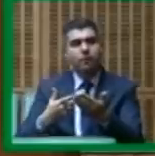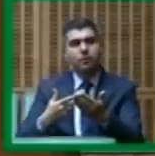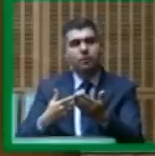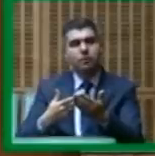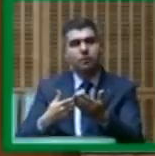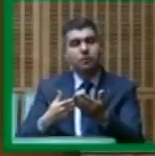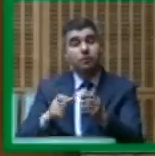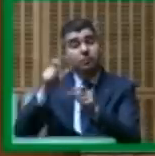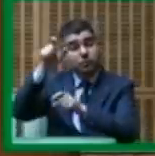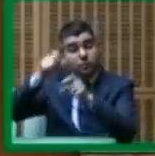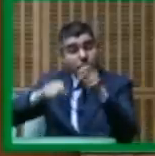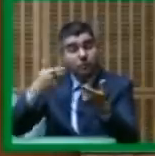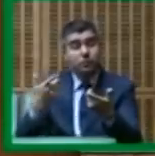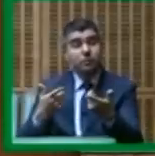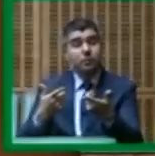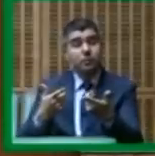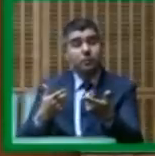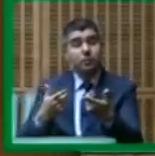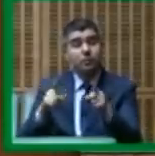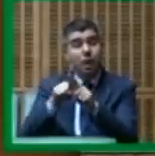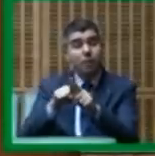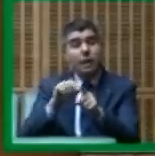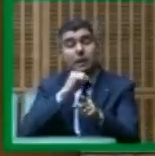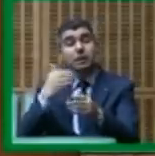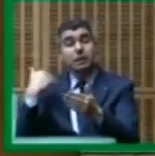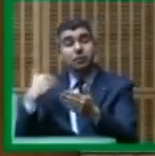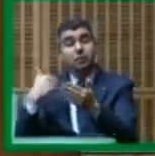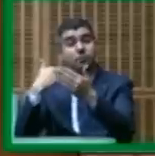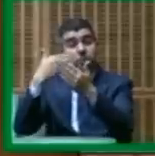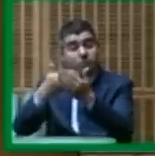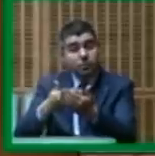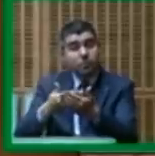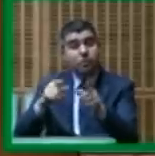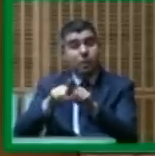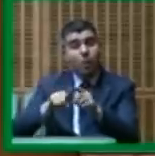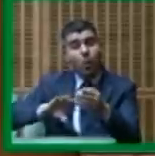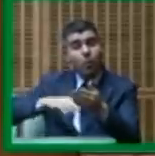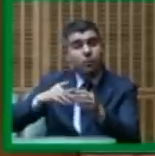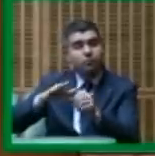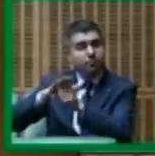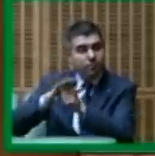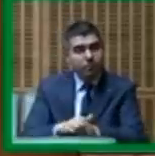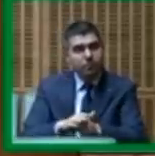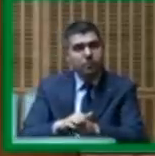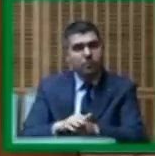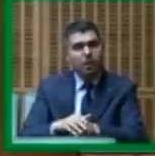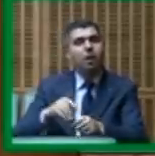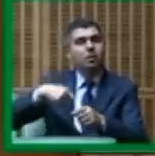الشرائح اللي كانت قادرة باش تنتقد عليها وباش تشغب عليها وباش تعكر عليها الجو استفادت،